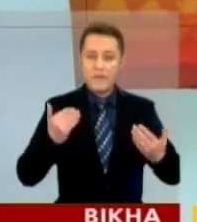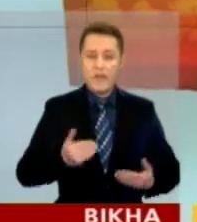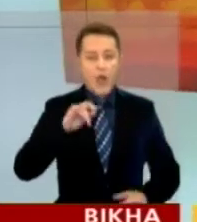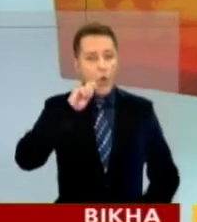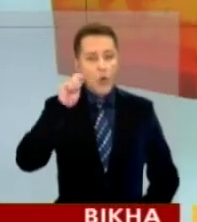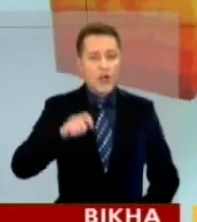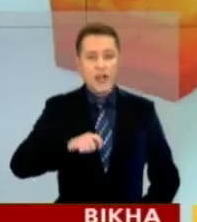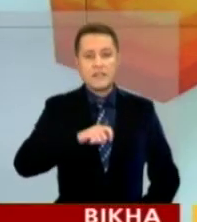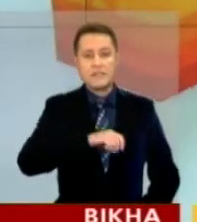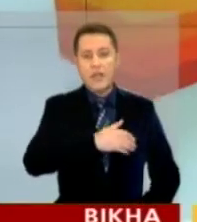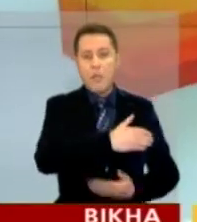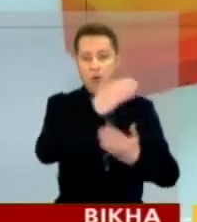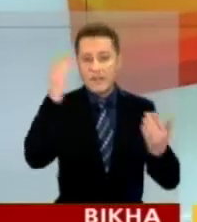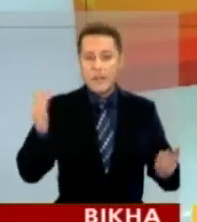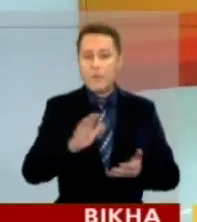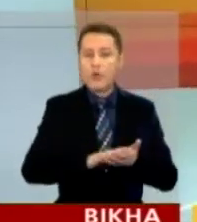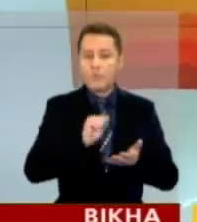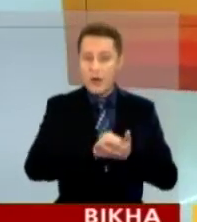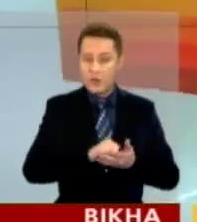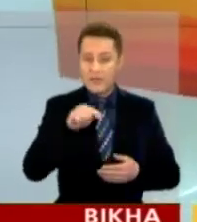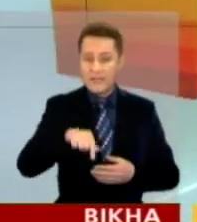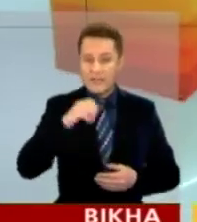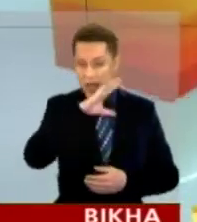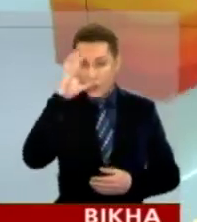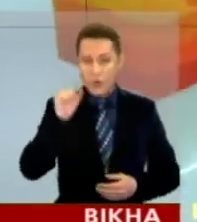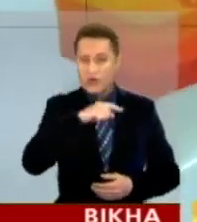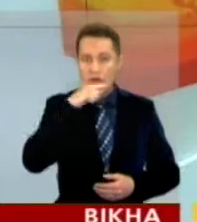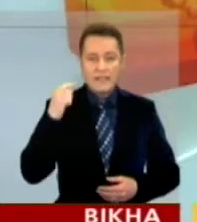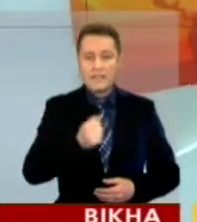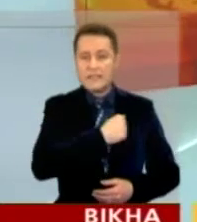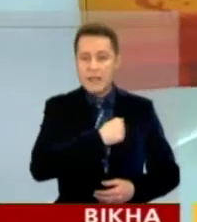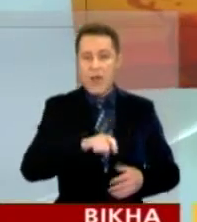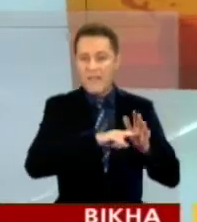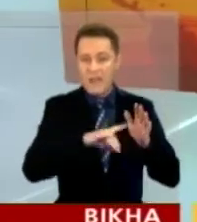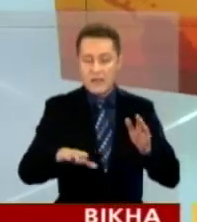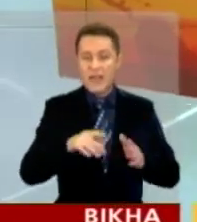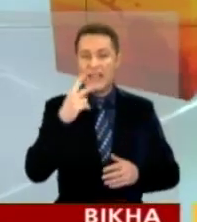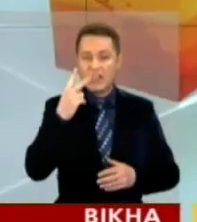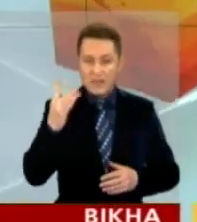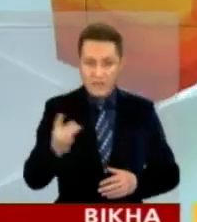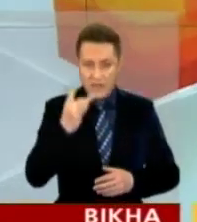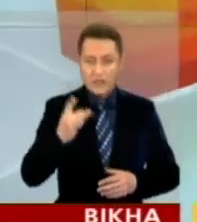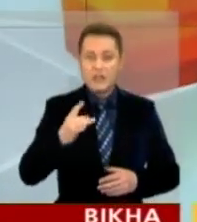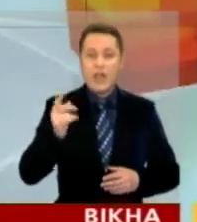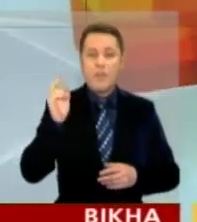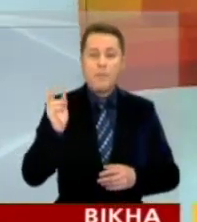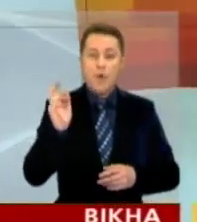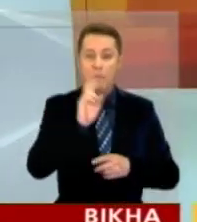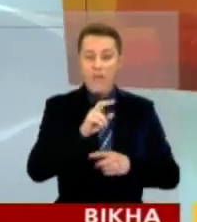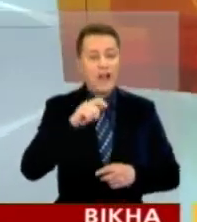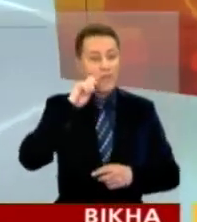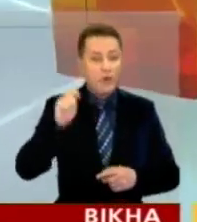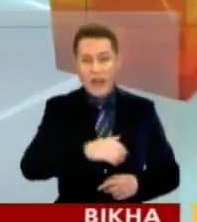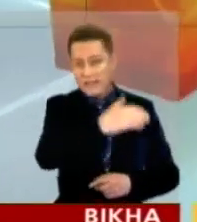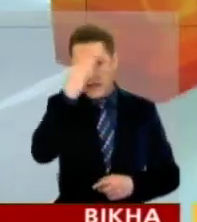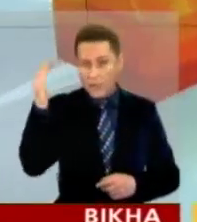український повітряний простір порушено. Цієї ночі російські бойові літаки двічі побували в українському небі. Про це повідомляє